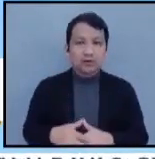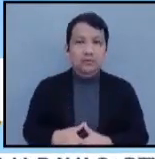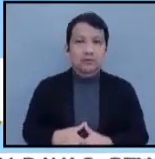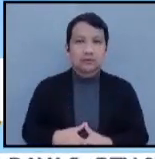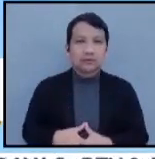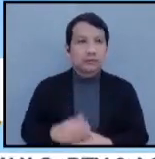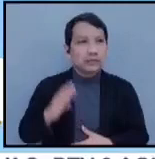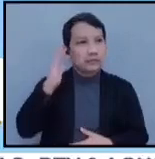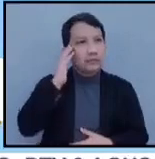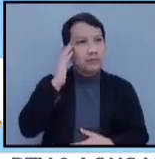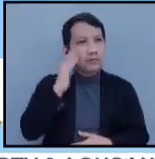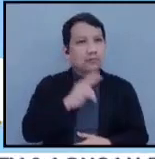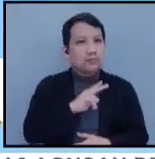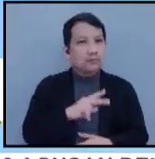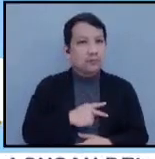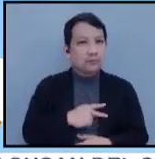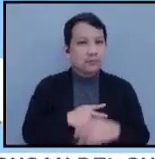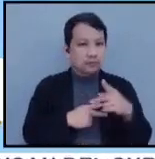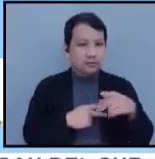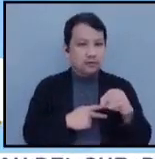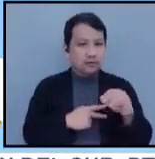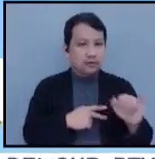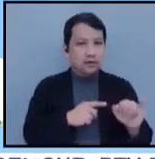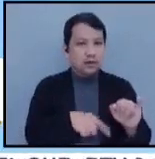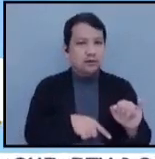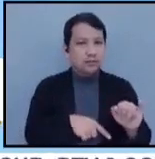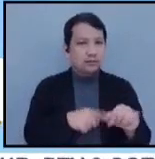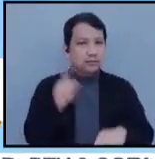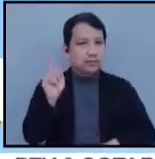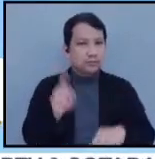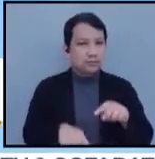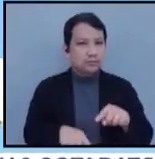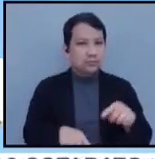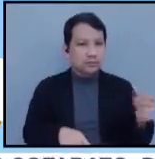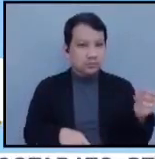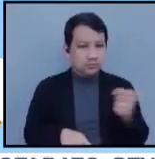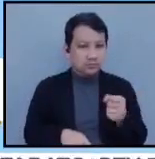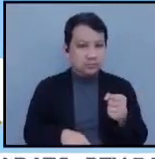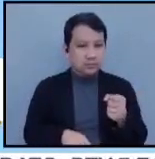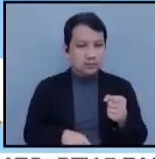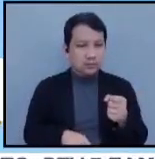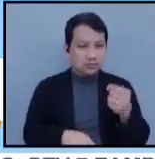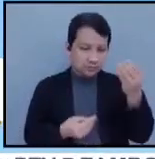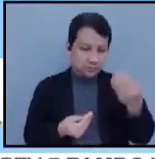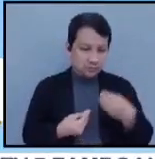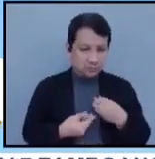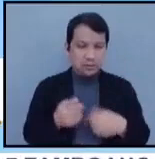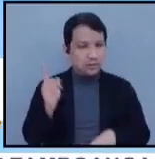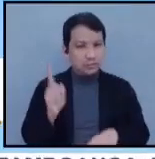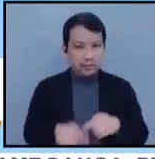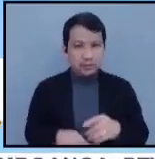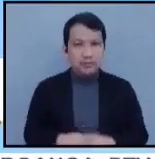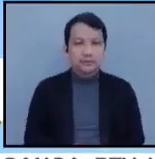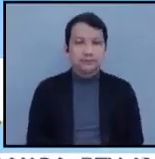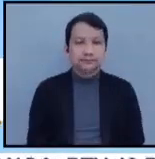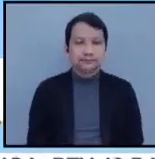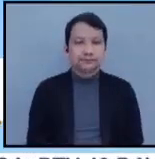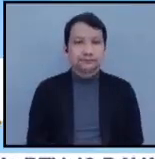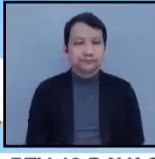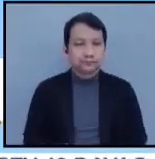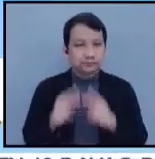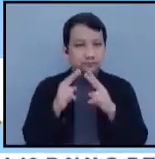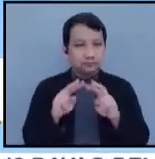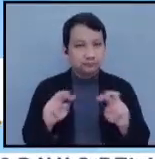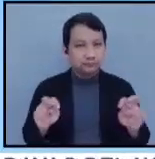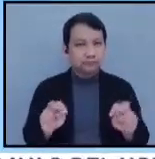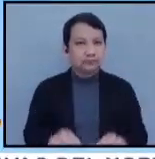person of interest na rin sila but hindi pa natin hindi nila maibigay siyempre while investigation is ongoing.